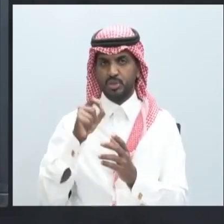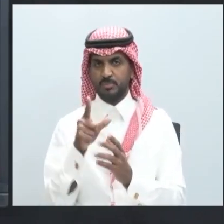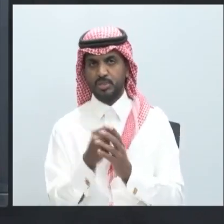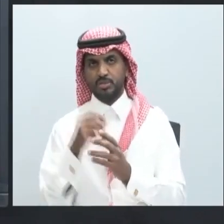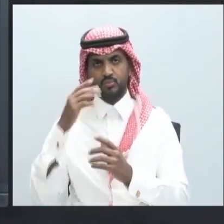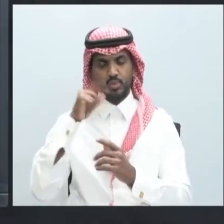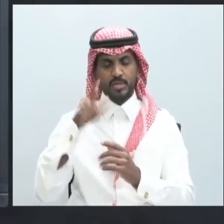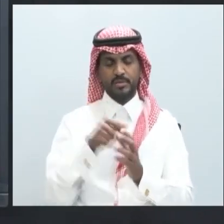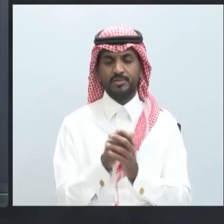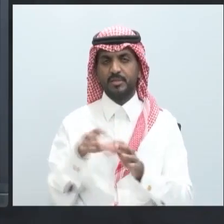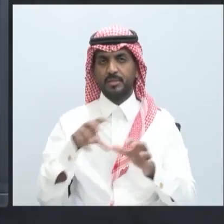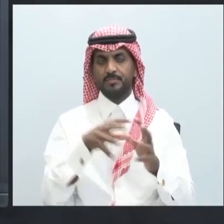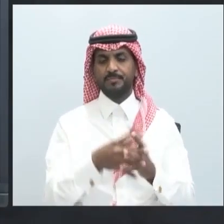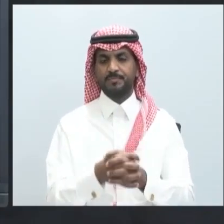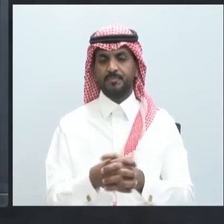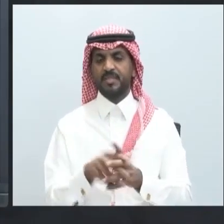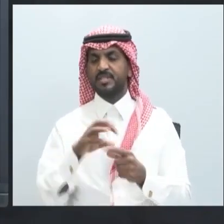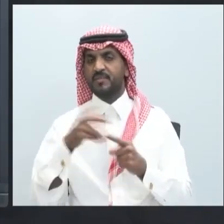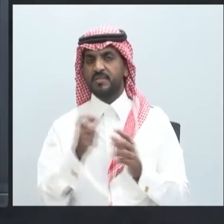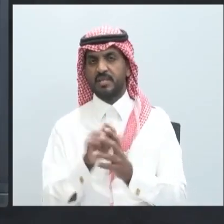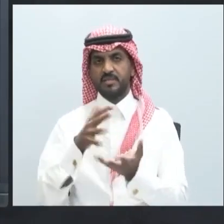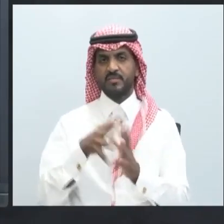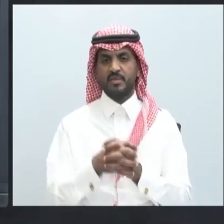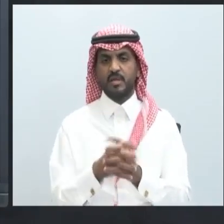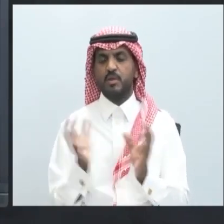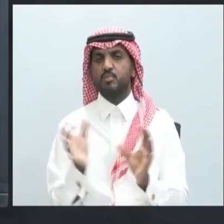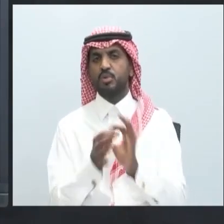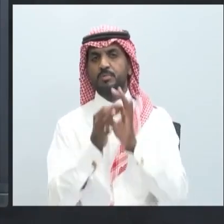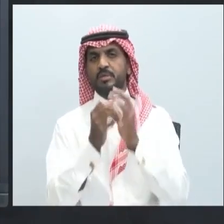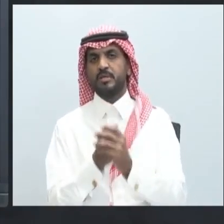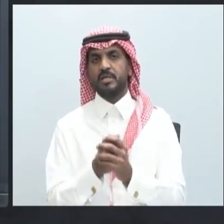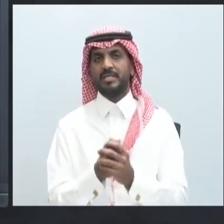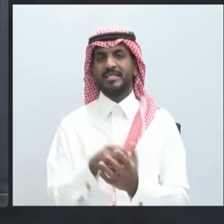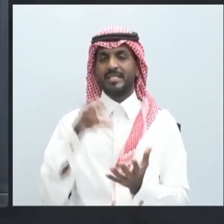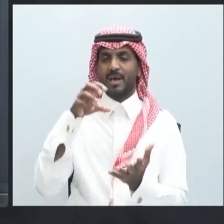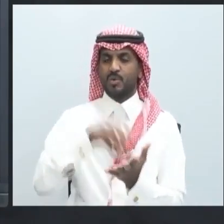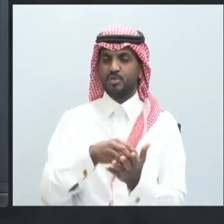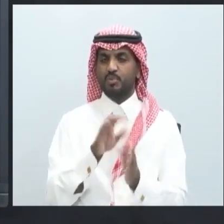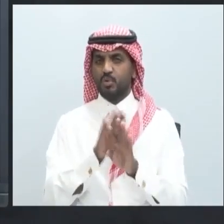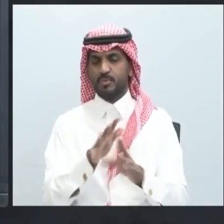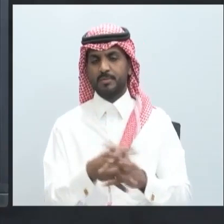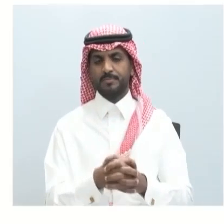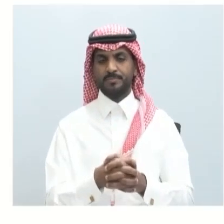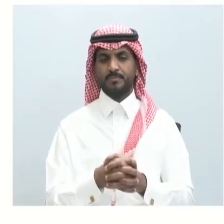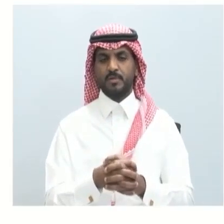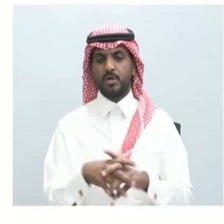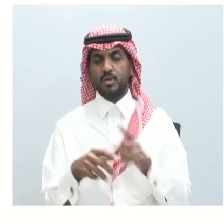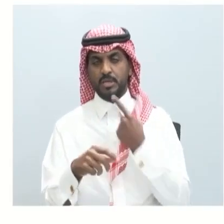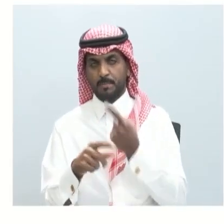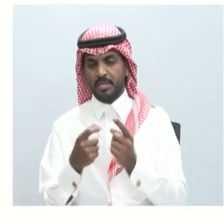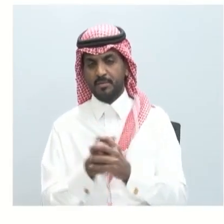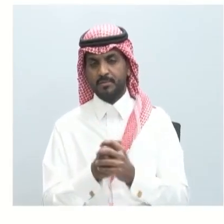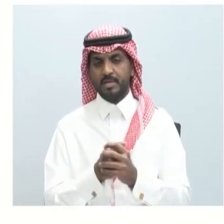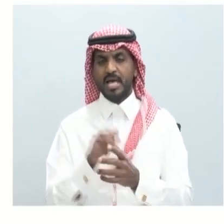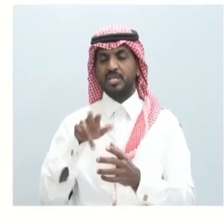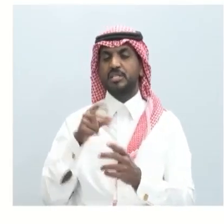تنتقل لهذا المشج المذكر تنفصل عن هذه الصفه المرتبطه او التي تتواجد بالق منها فعندما نعبر عن الجينات